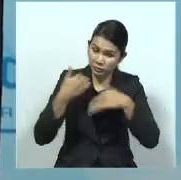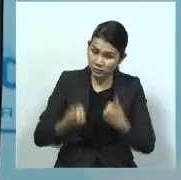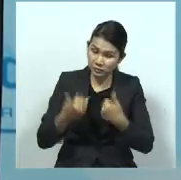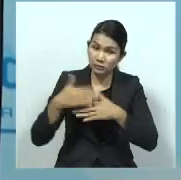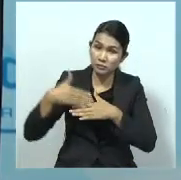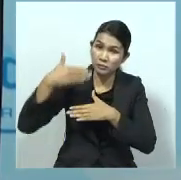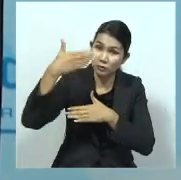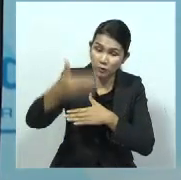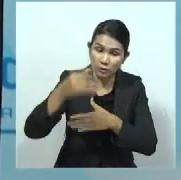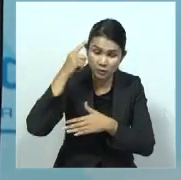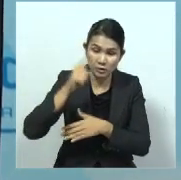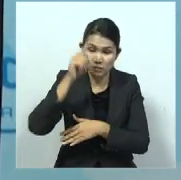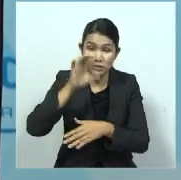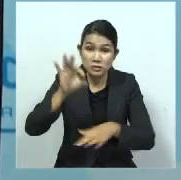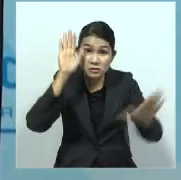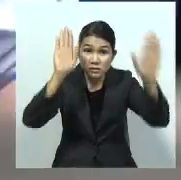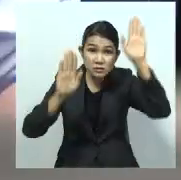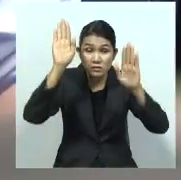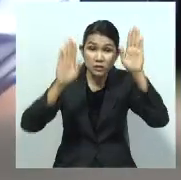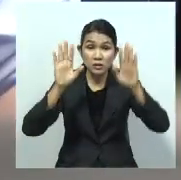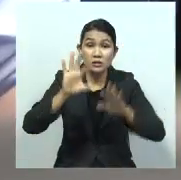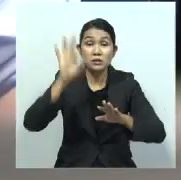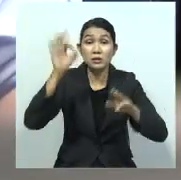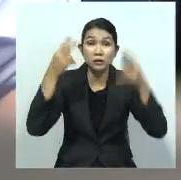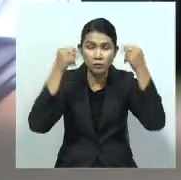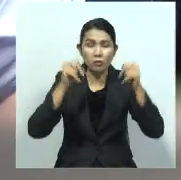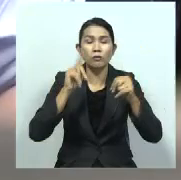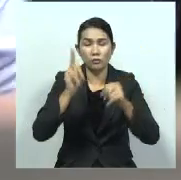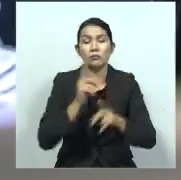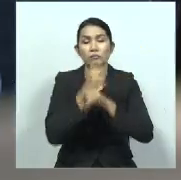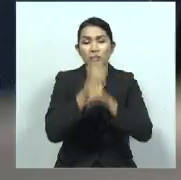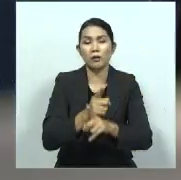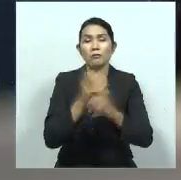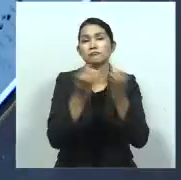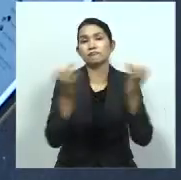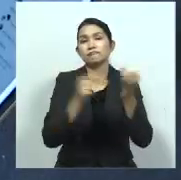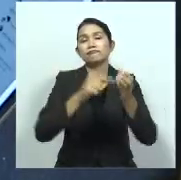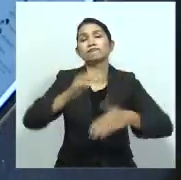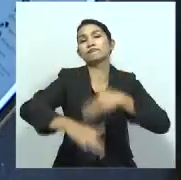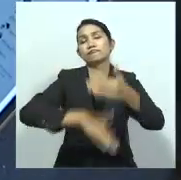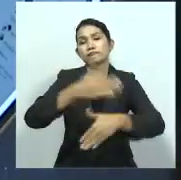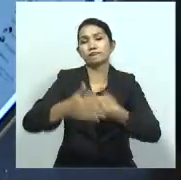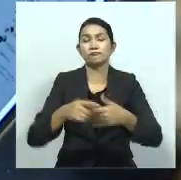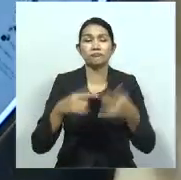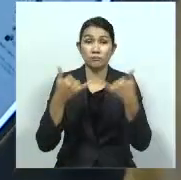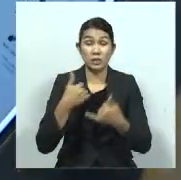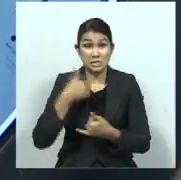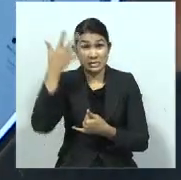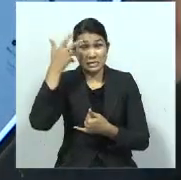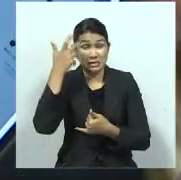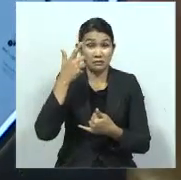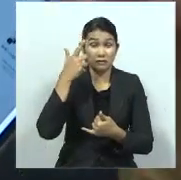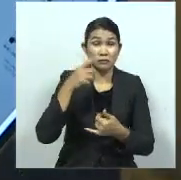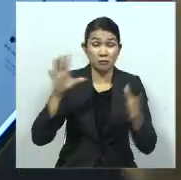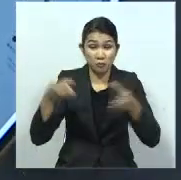งวันโหวตเลือกนายกรัฐมนตรีก็ต้องปล่อยให้เป็นไปตามกระบวนการของรัฐธรรมนูญแล้วก็ไม่ได้กังวลนะครับว่าสุดท้ายแล้วประชา